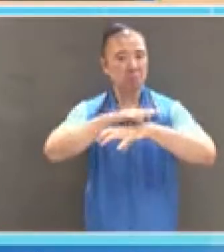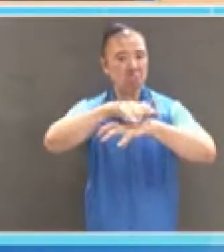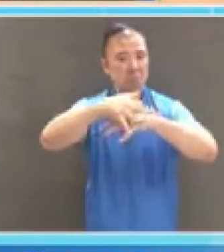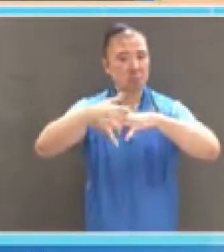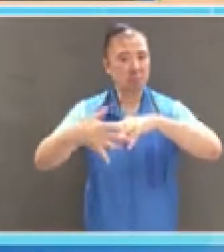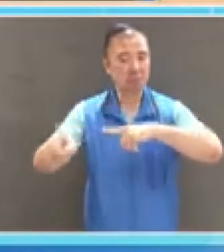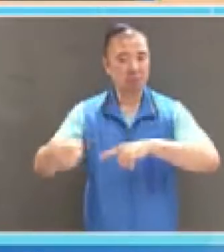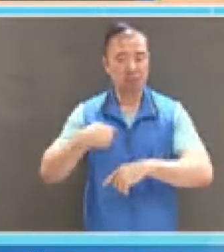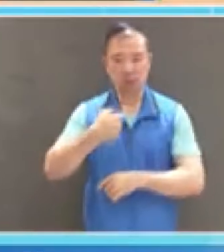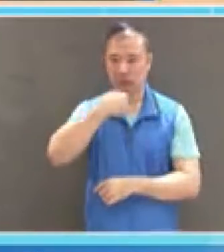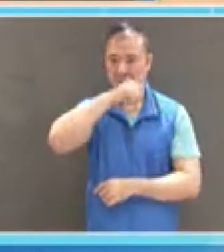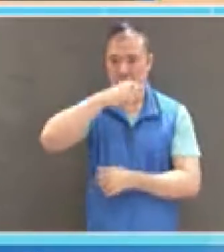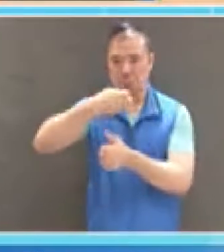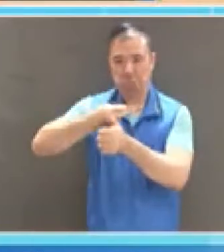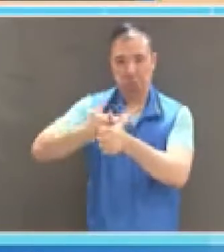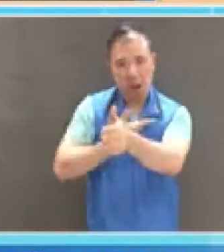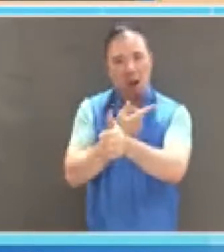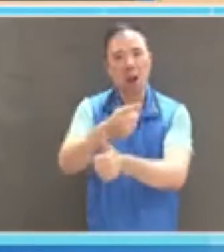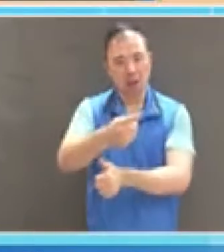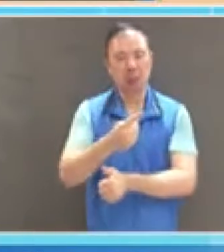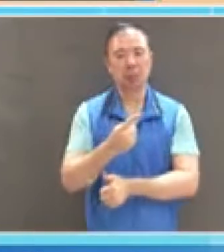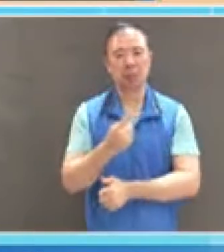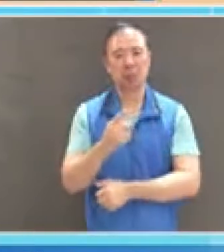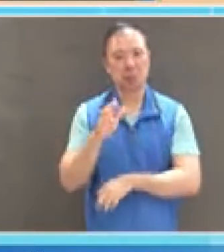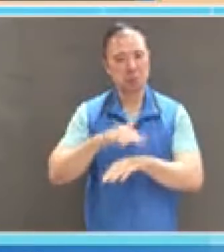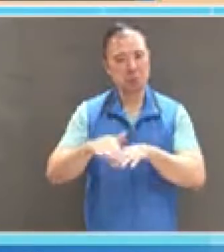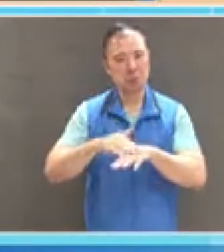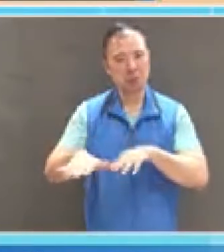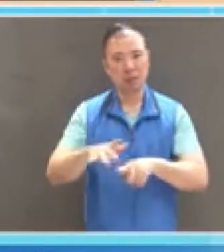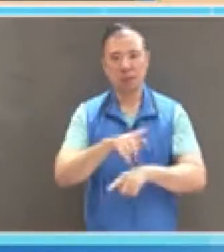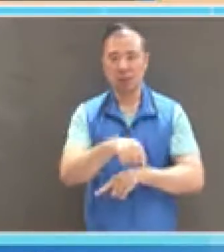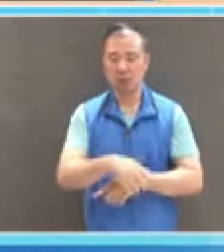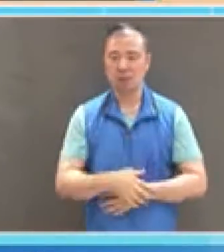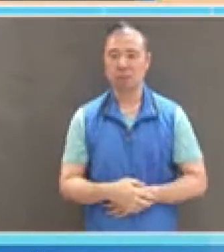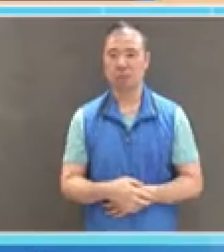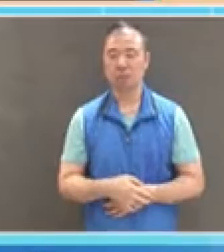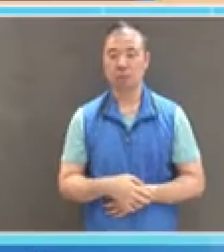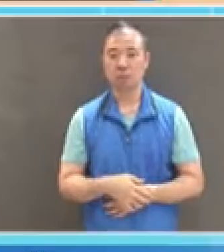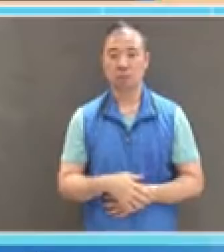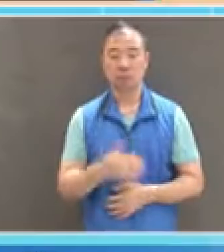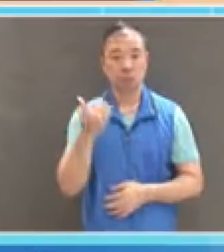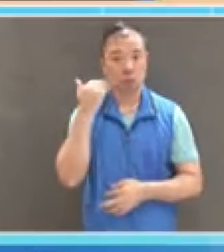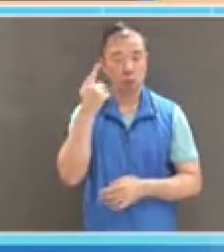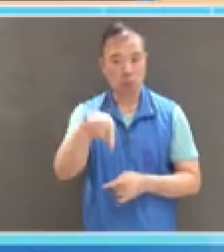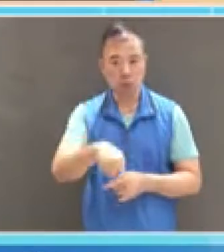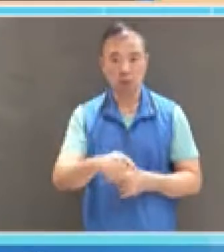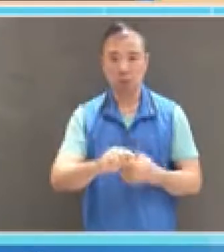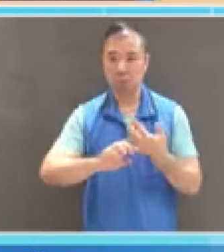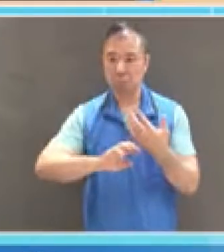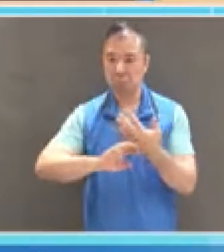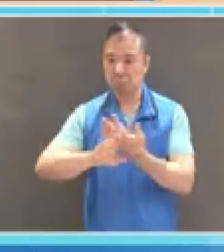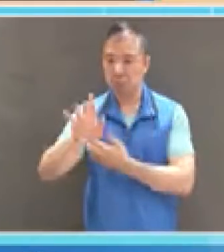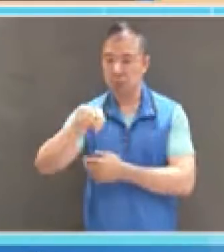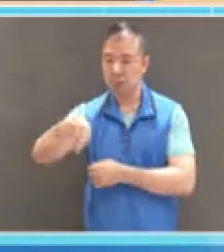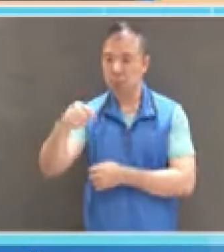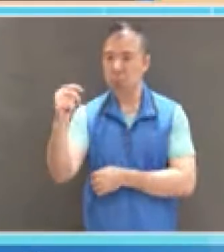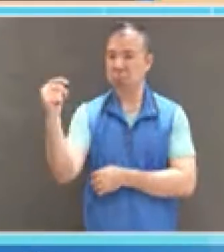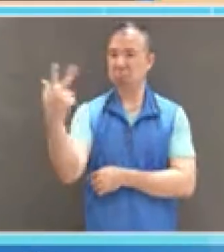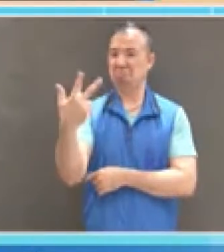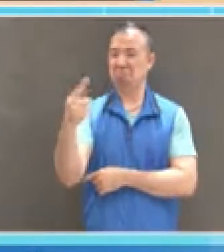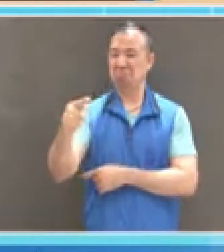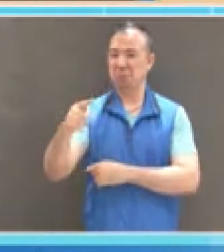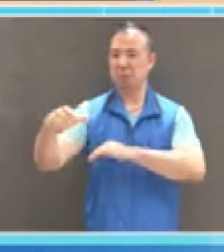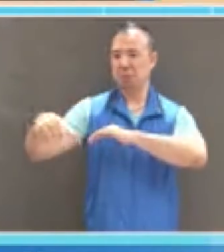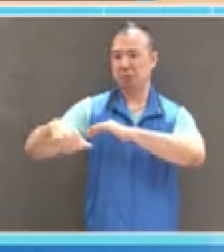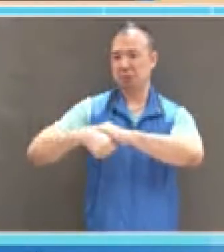所以只定了七个国家，较严格，其他的呢， 财神帮他去拜。